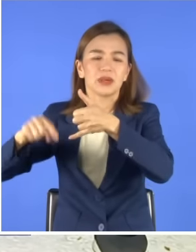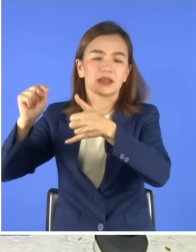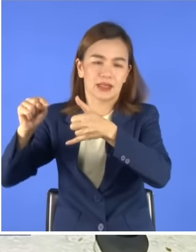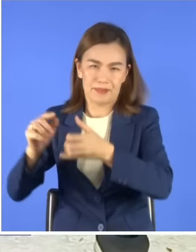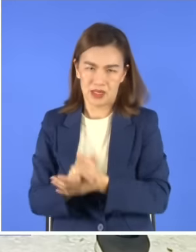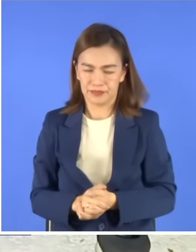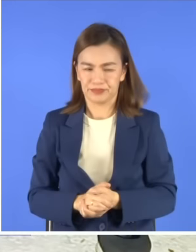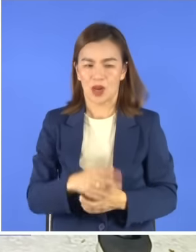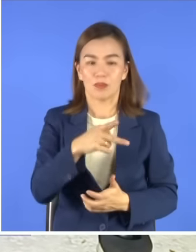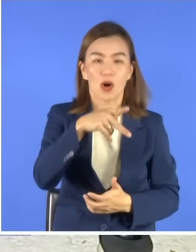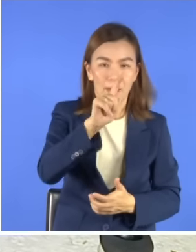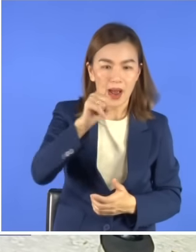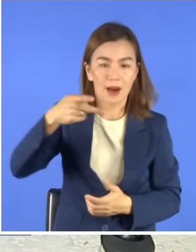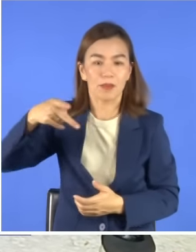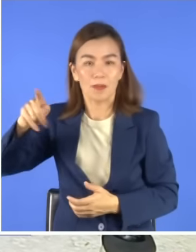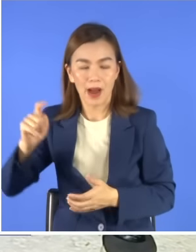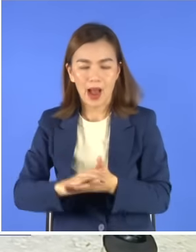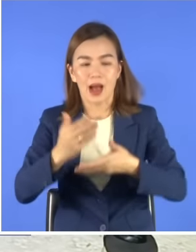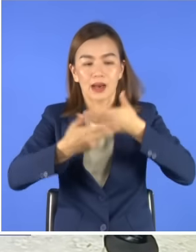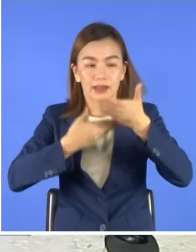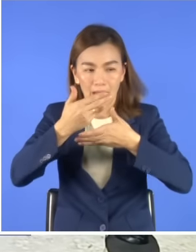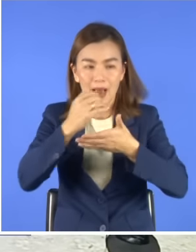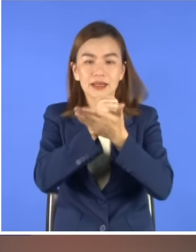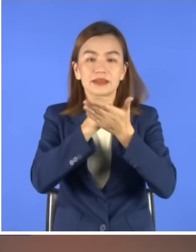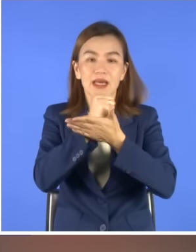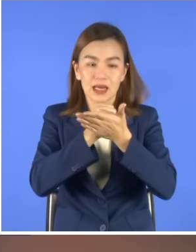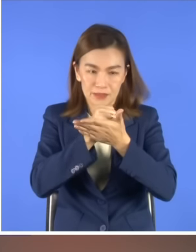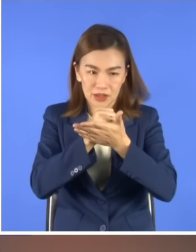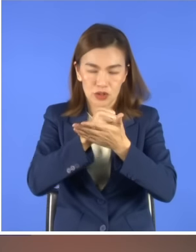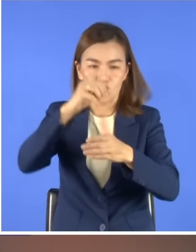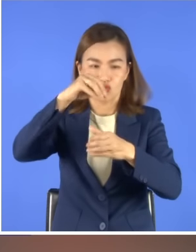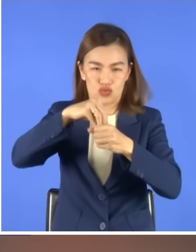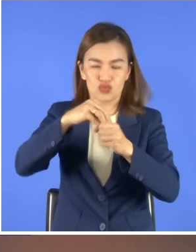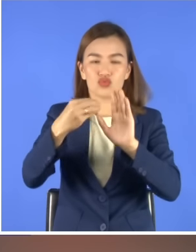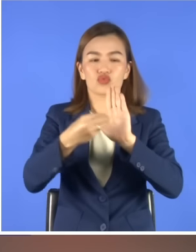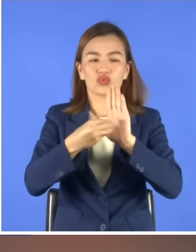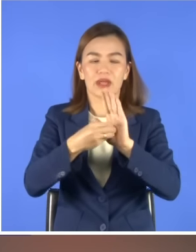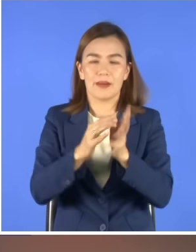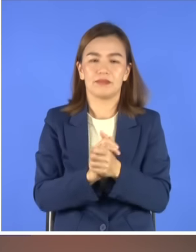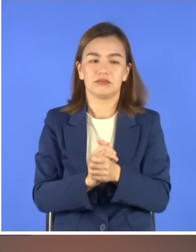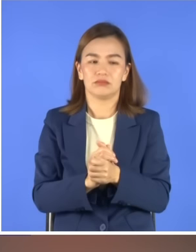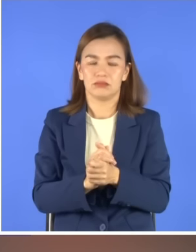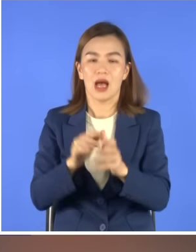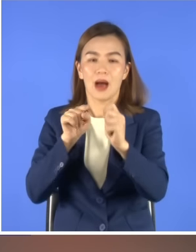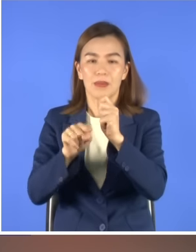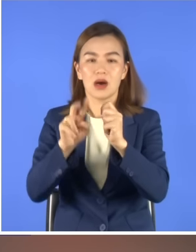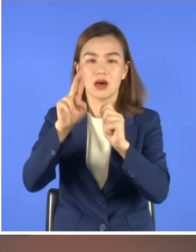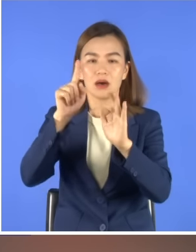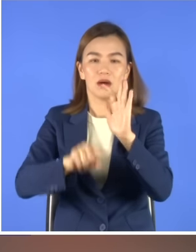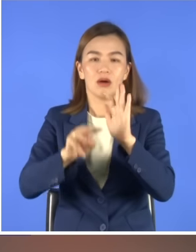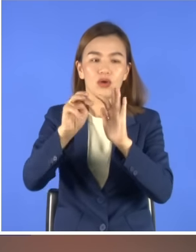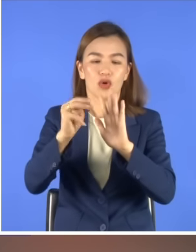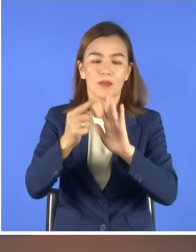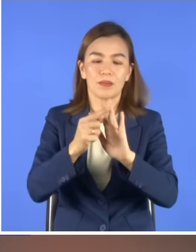อเลย สองปอเลยค่ะ ครับ ขายยาขายยาส่งยาอยู่ในเขตร่มเก้าเขตลาดกระบังกรุงเทพถามเจ้าอาวาสท่านหน่อยว่